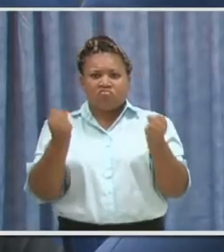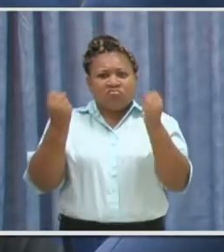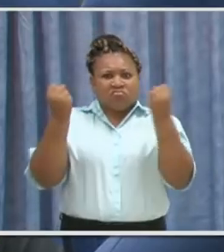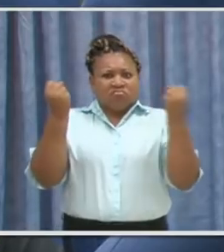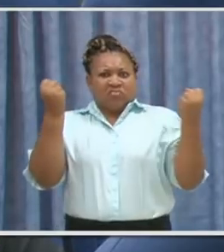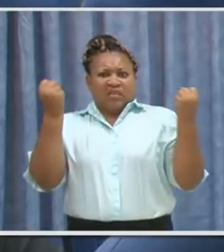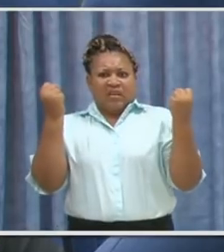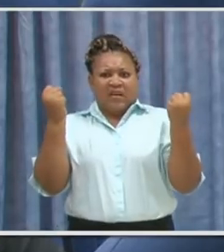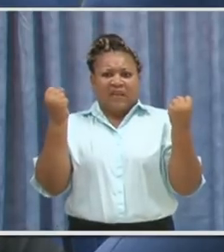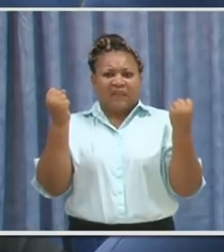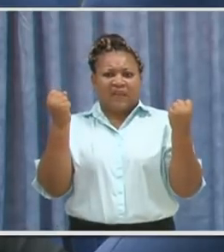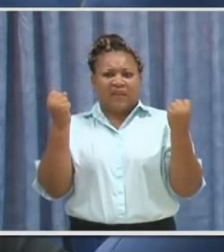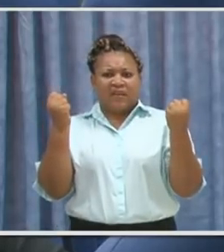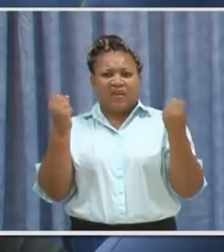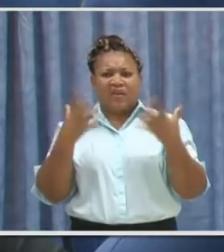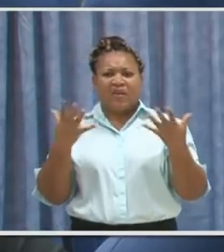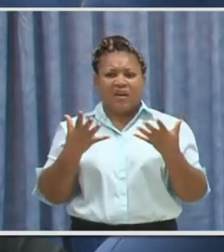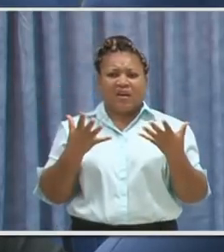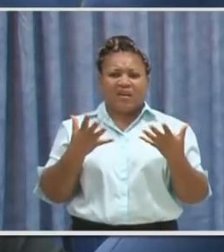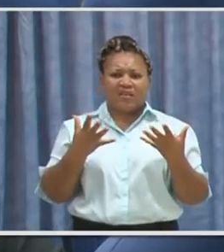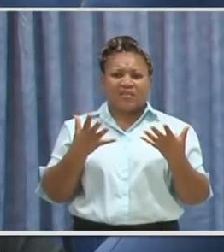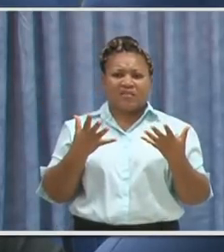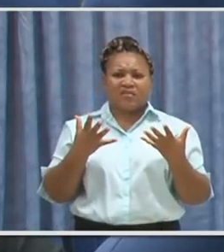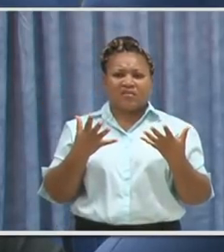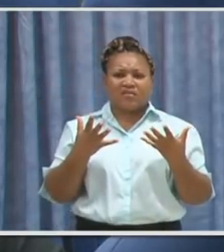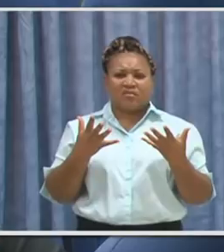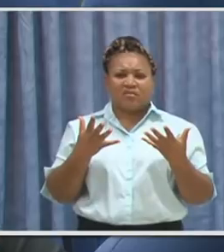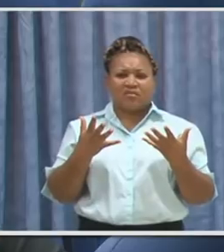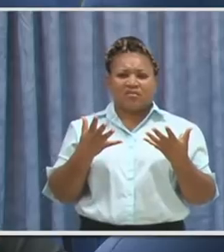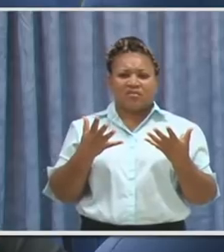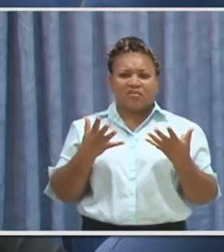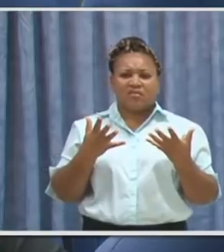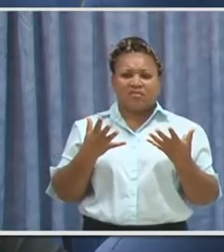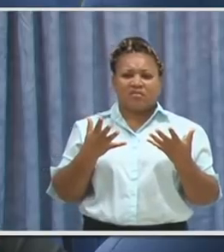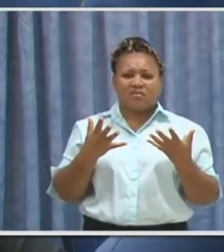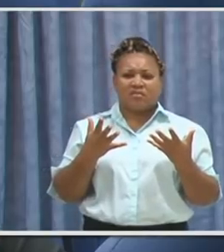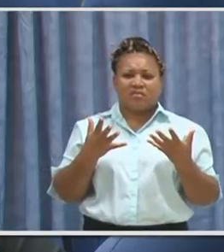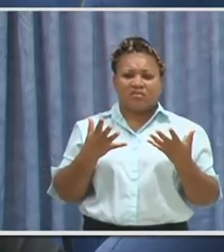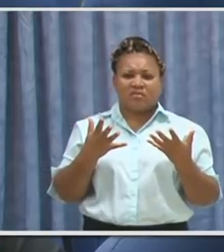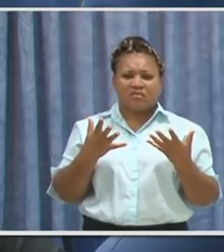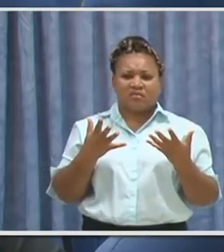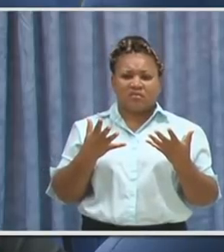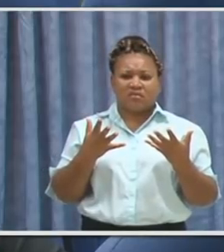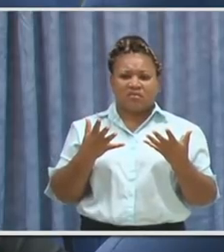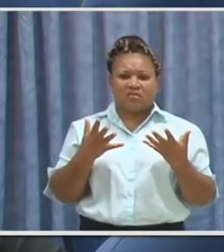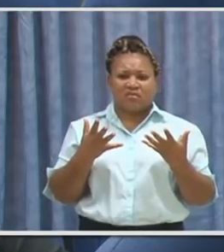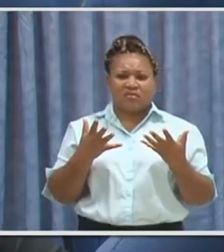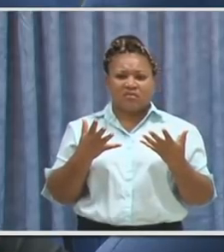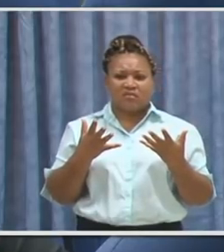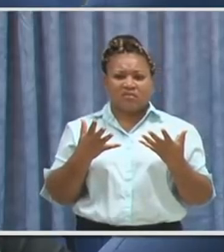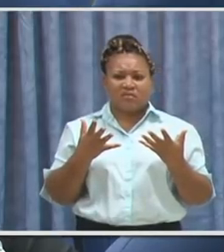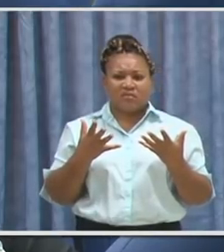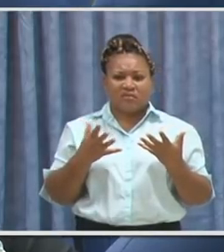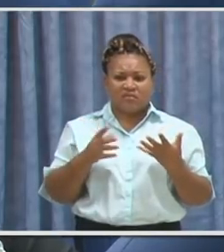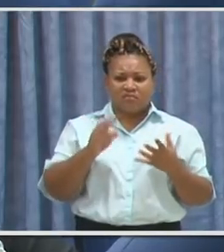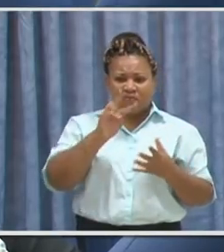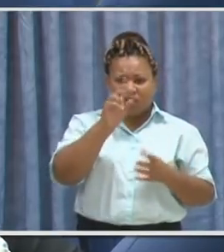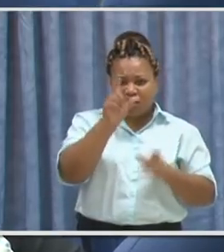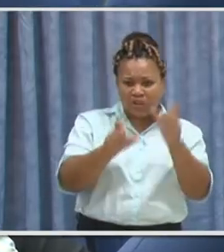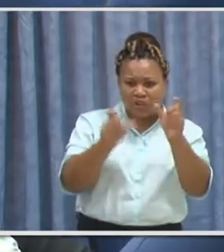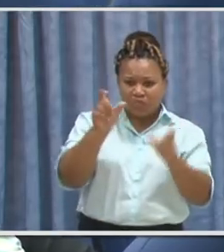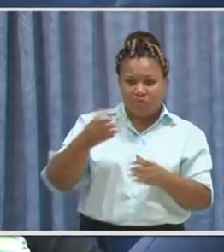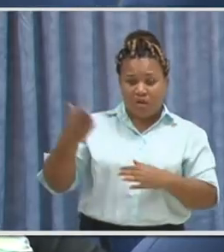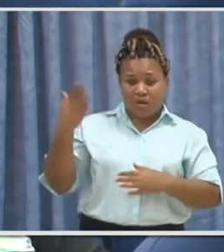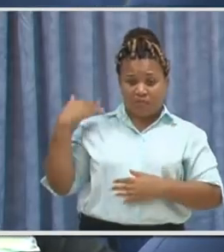coupe hollandais, il a une bonne réaction assez négative concernant les services et soins qu'ils ont gagnés ici. Peut-être que ça veut dire pour le ministère de la